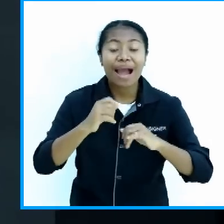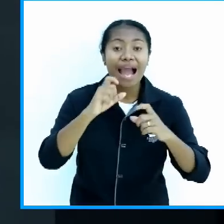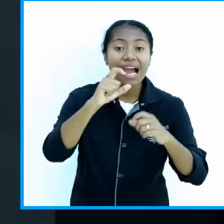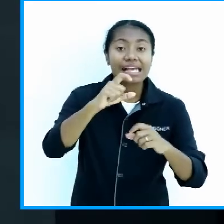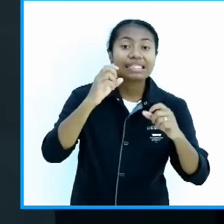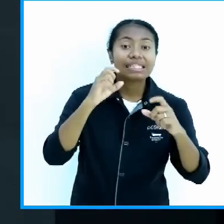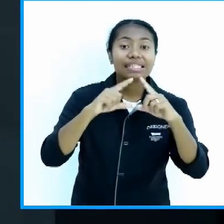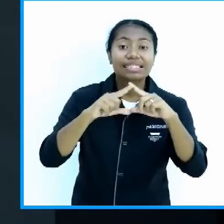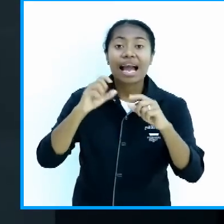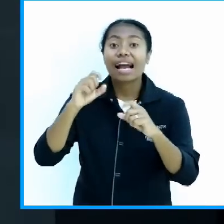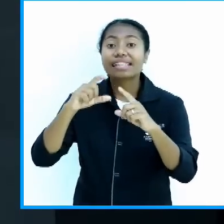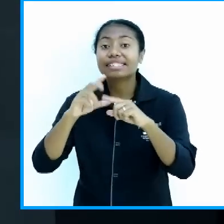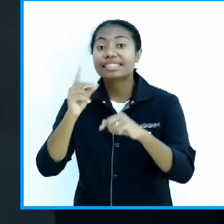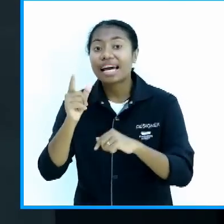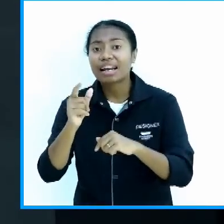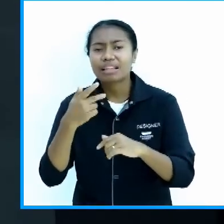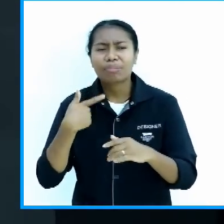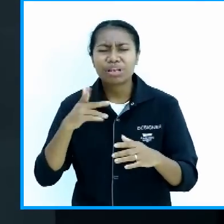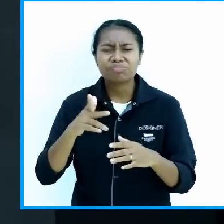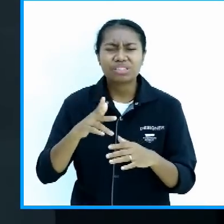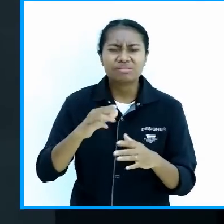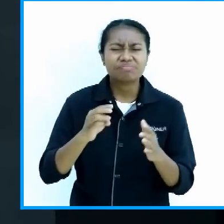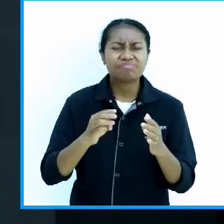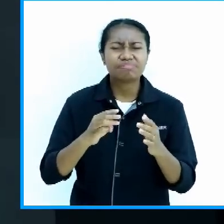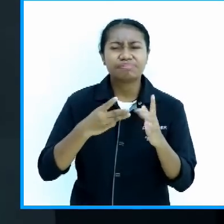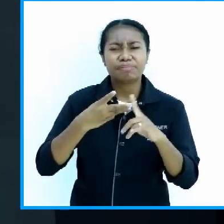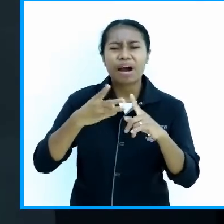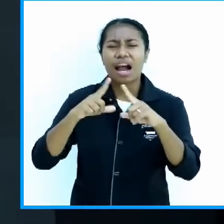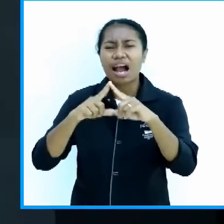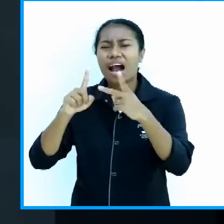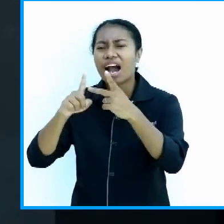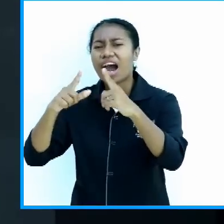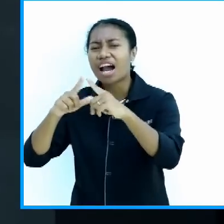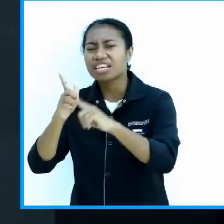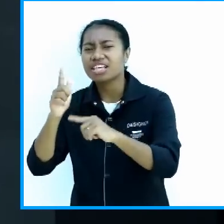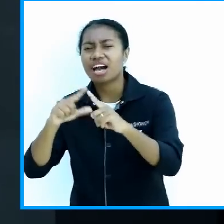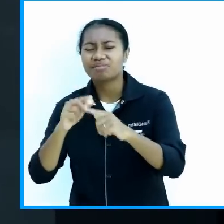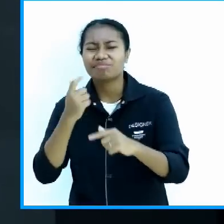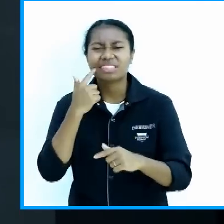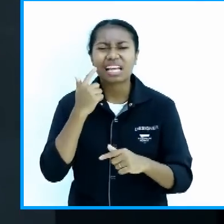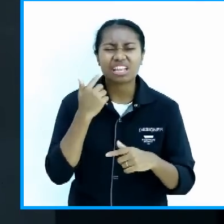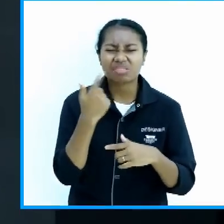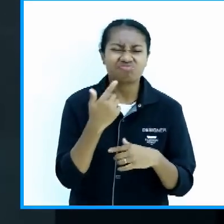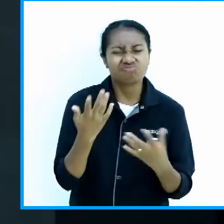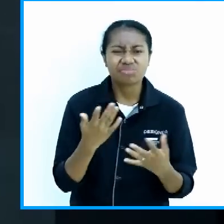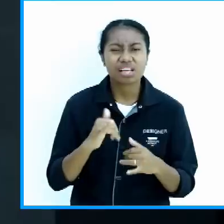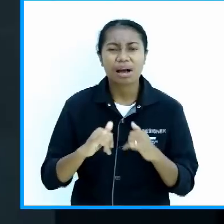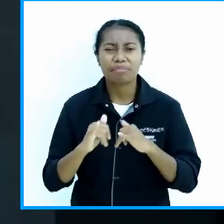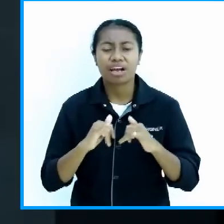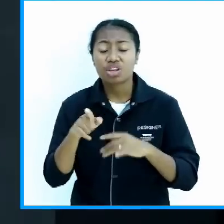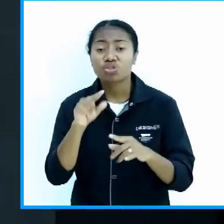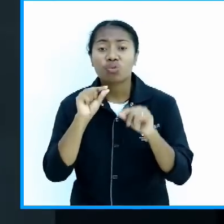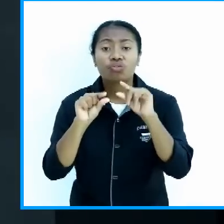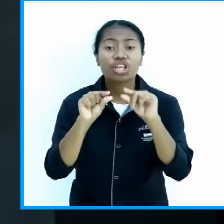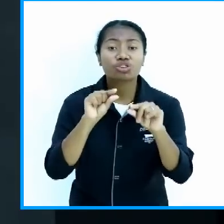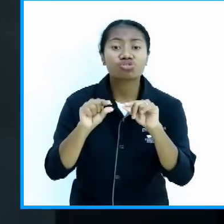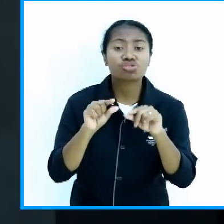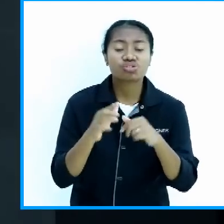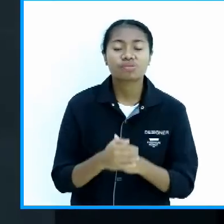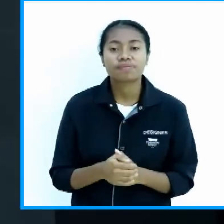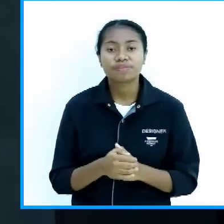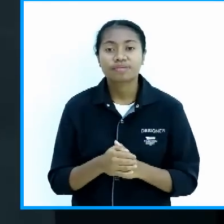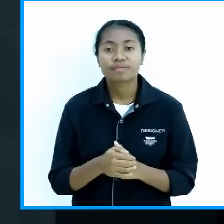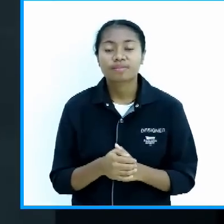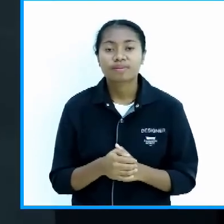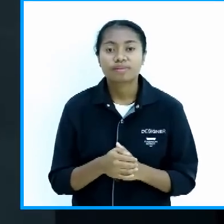mematikan dari cacar sekarang. Namanya smallpox. Nah, smallpox itu ada saudaranya juga. Smallpox itu virus yang menyebabkannya. Ada saudaranya